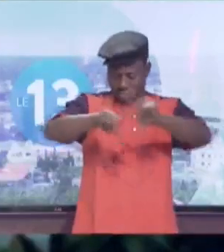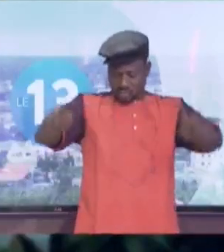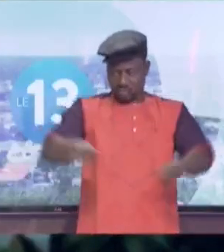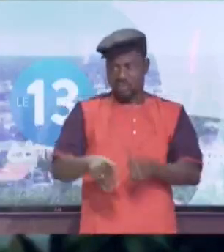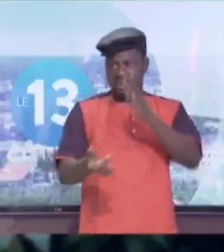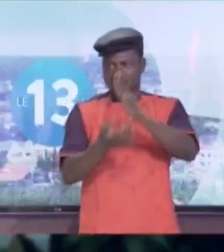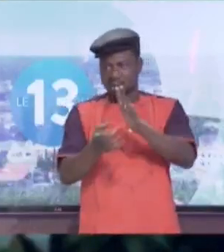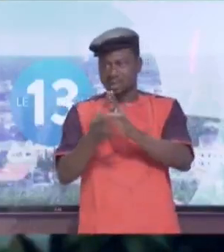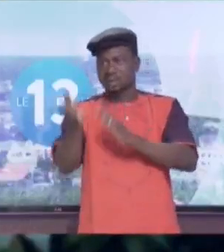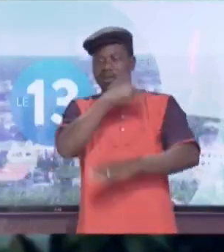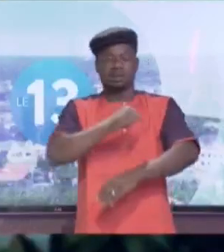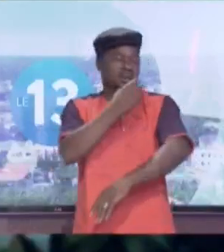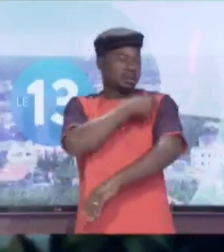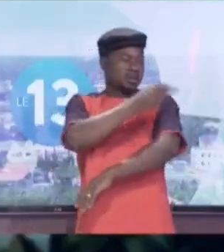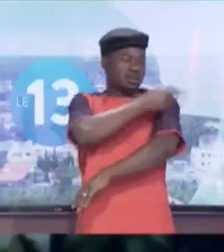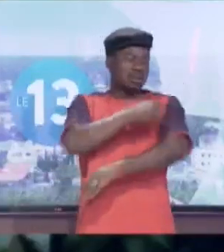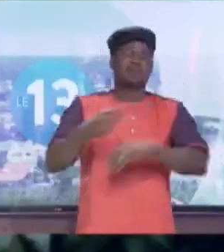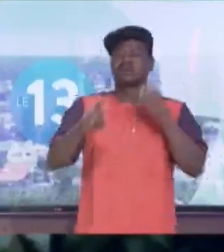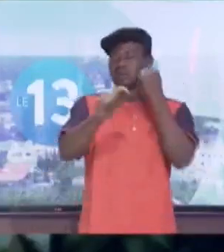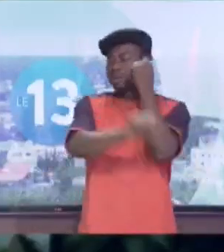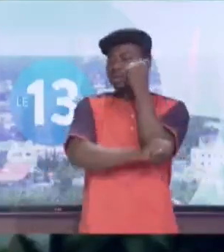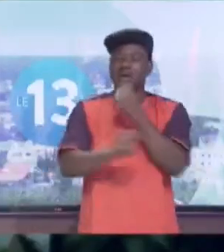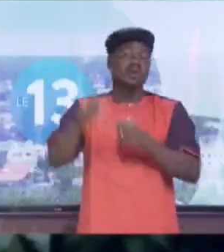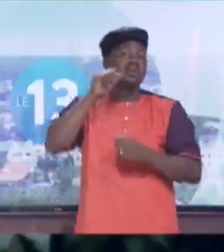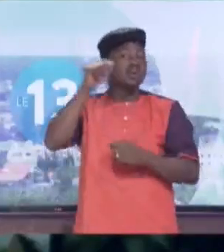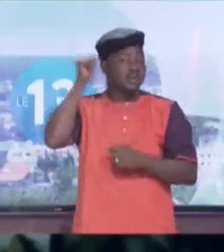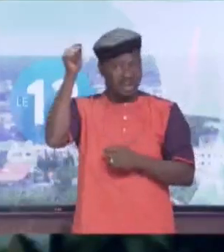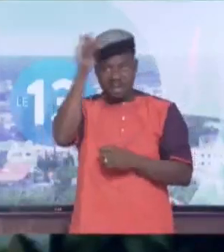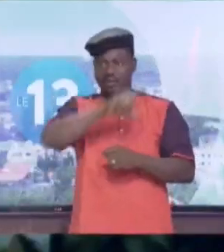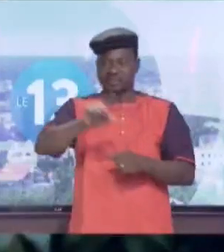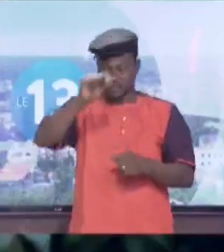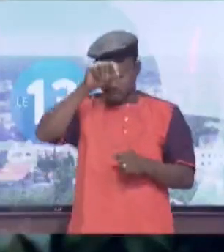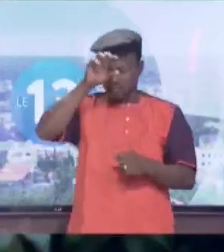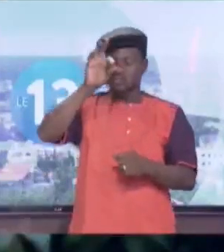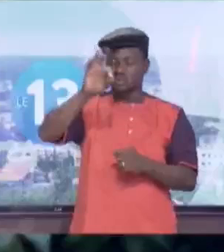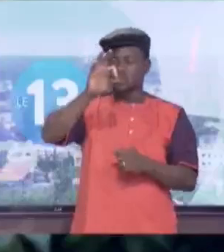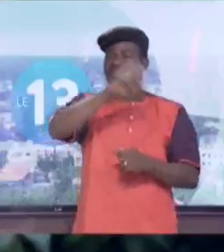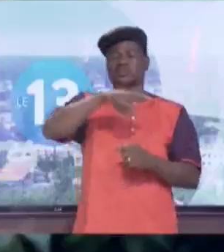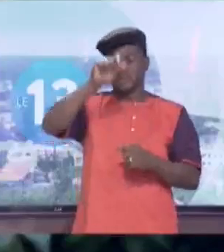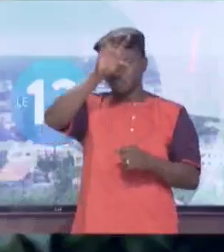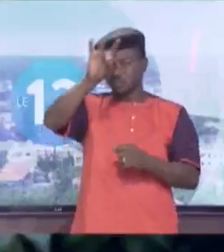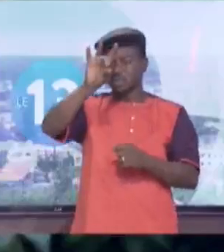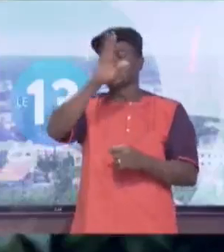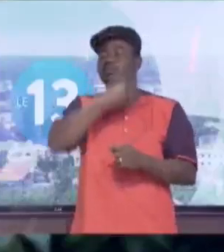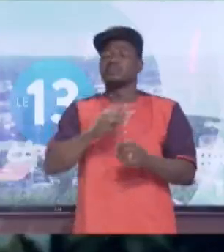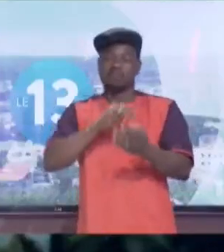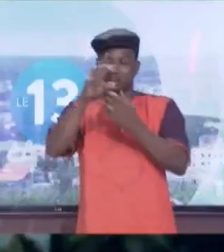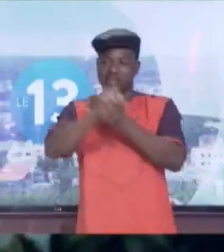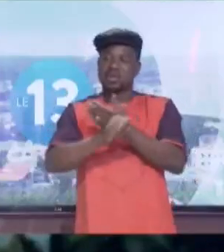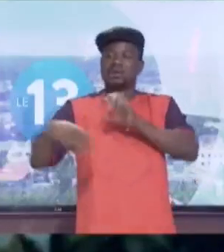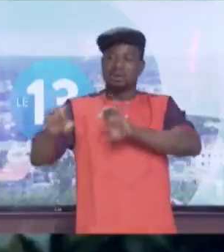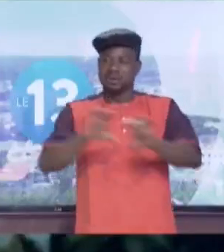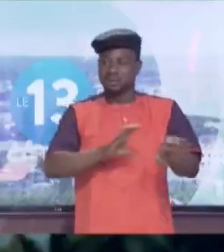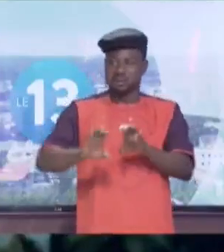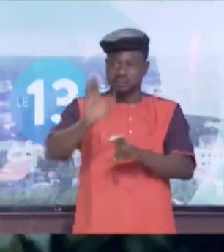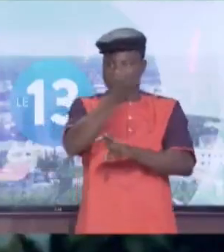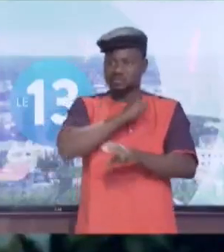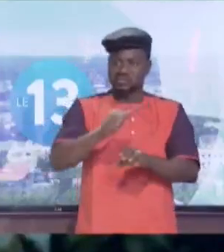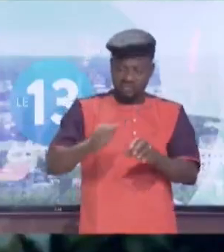du CHU de Tengandogo, hier 28 mars, l'ALT a fait don à l'établissement d'une machine